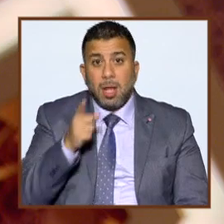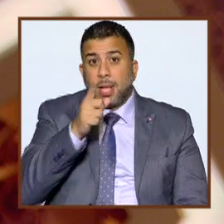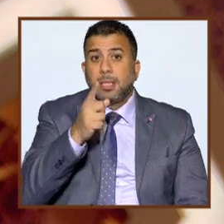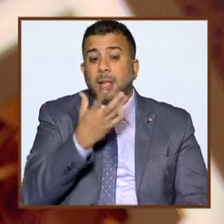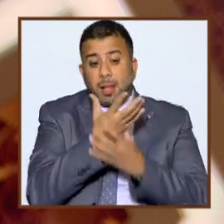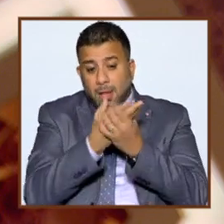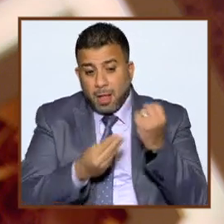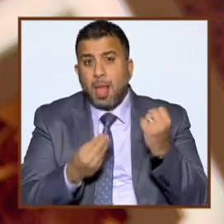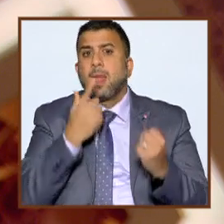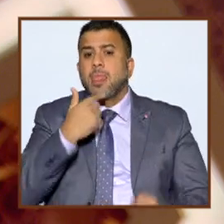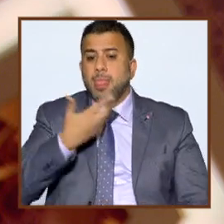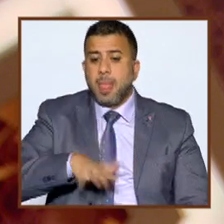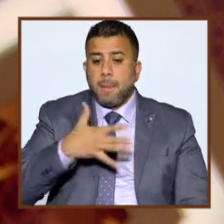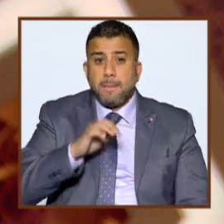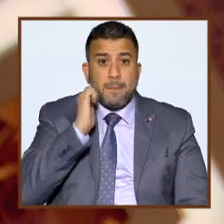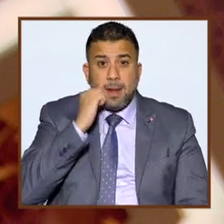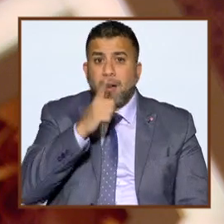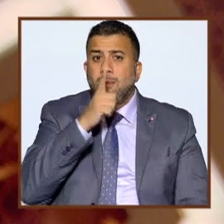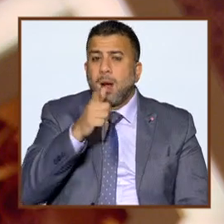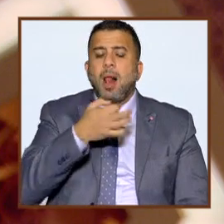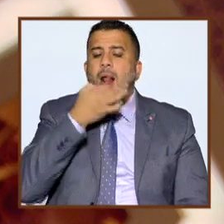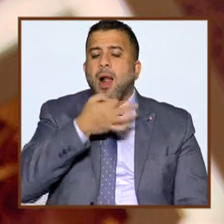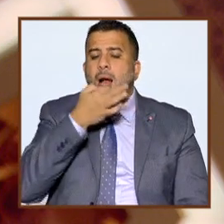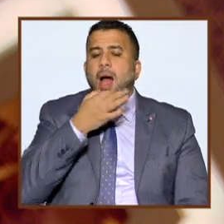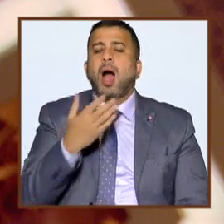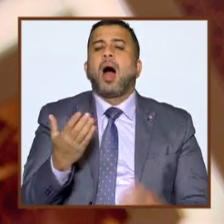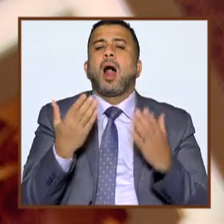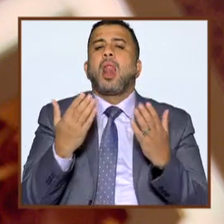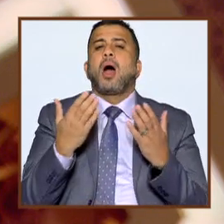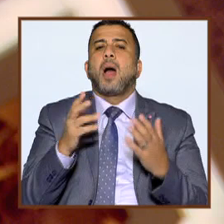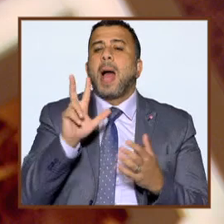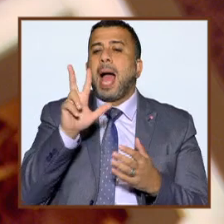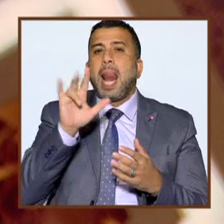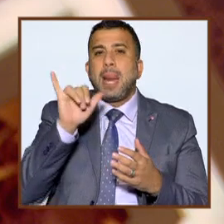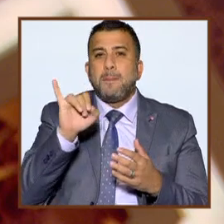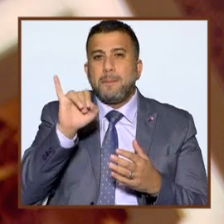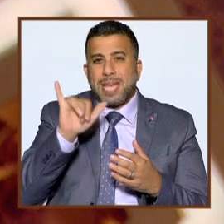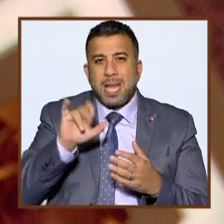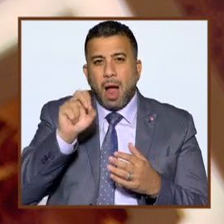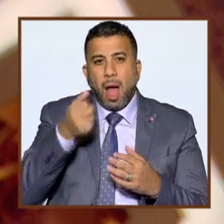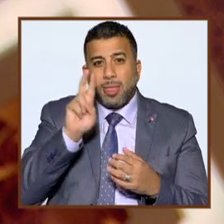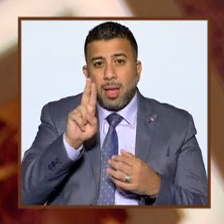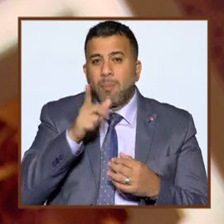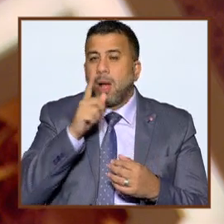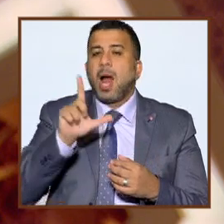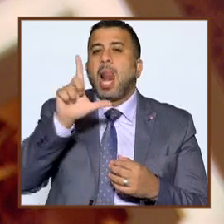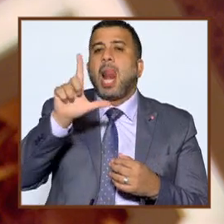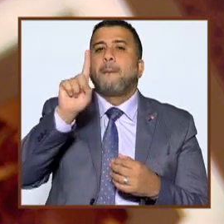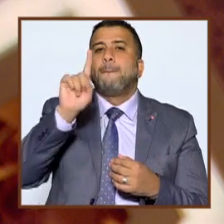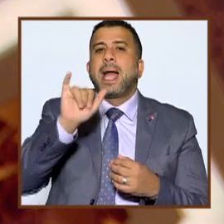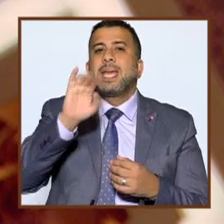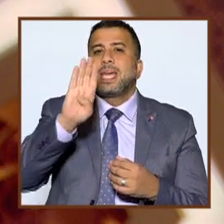ذهب للنسك سواء حج أو عمرة يلبيان عند الميقات، يلبيان عند الميقات، تقول لبيك